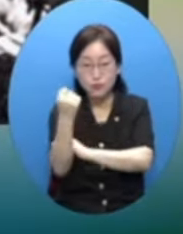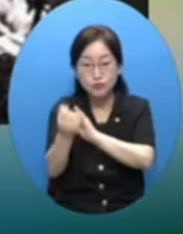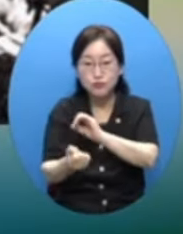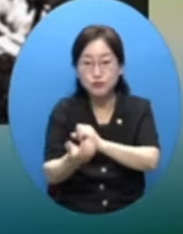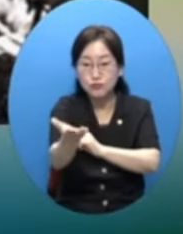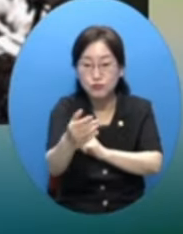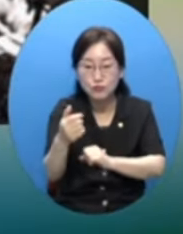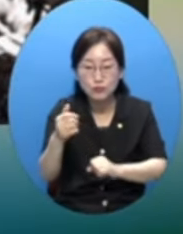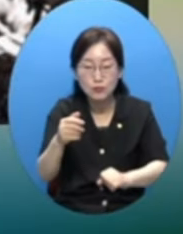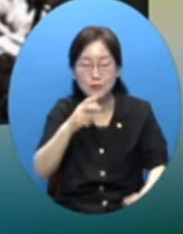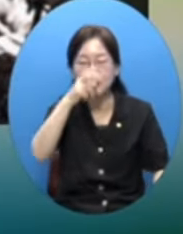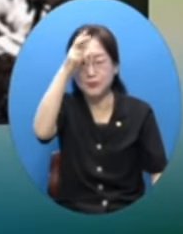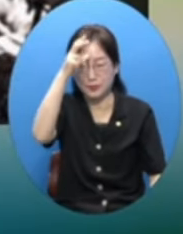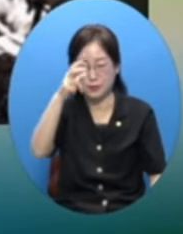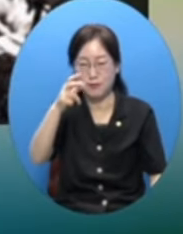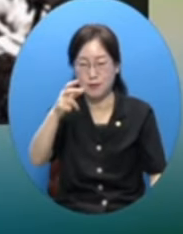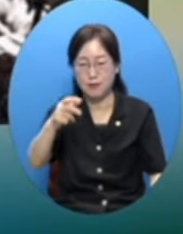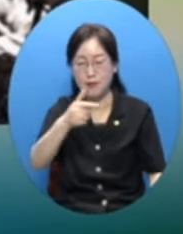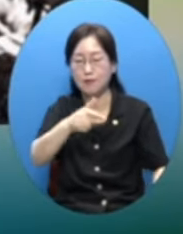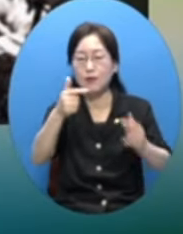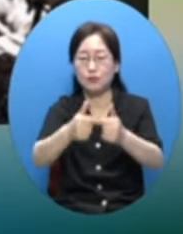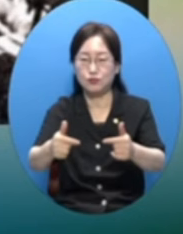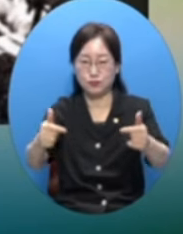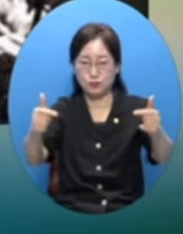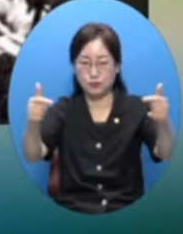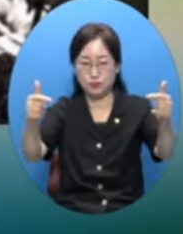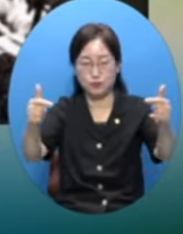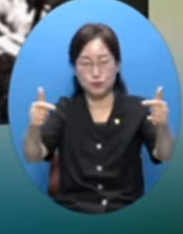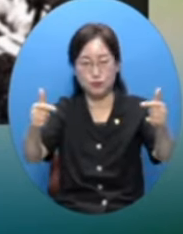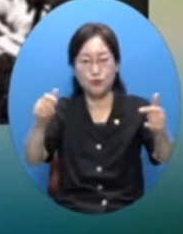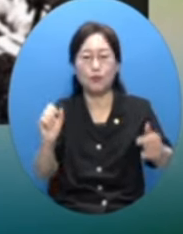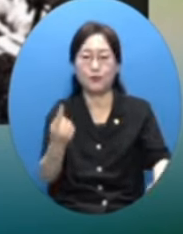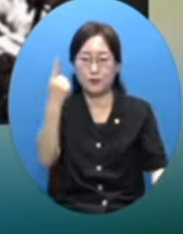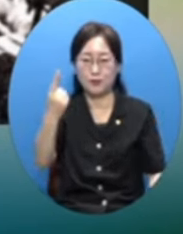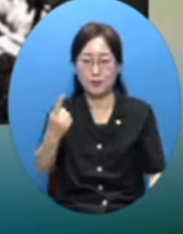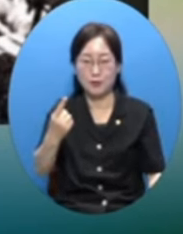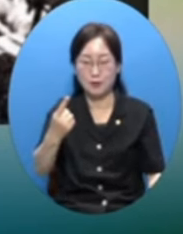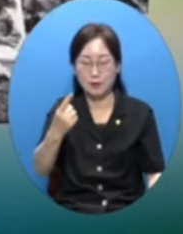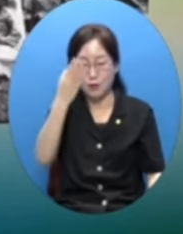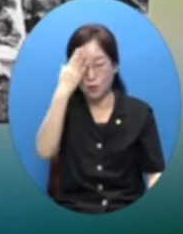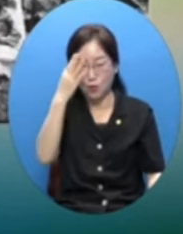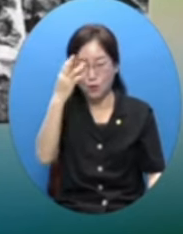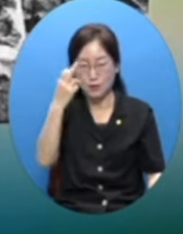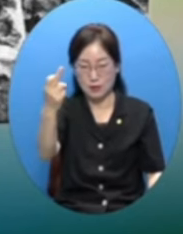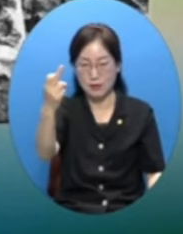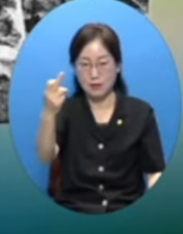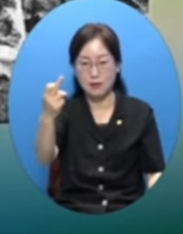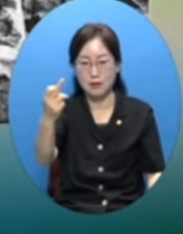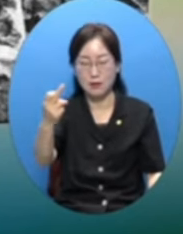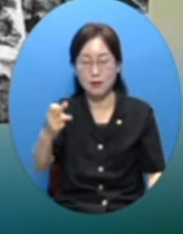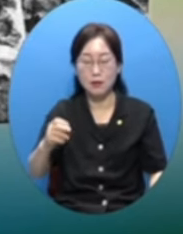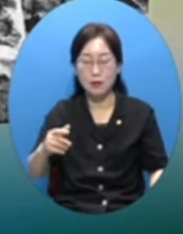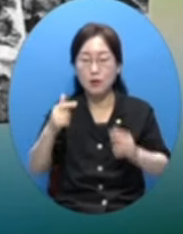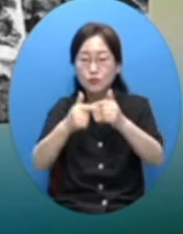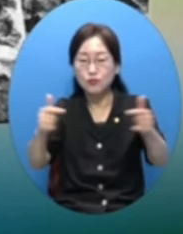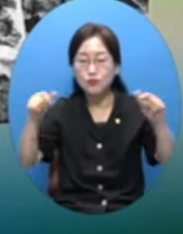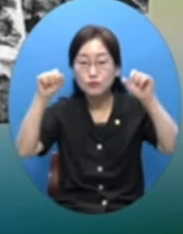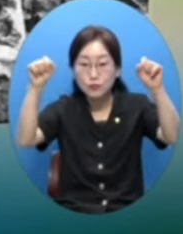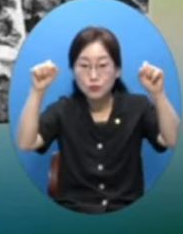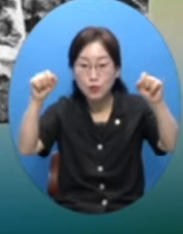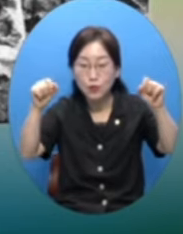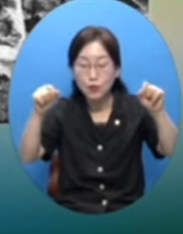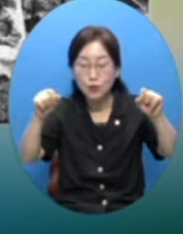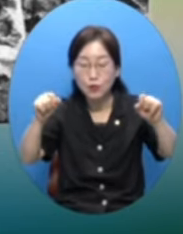대부흥운동을 가능케 한 1903년 원산 부흥운동의 주역인